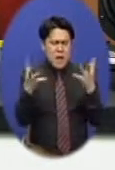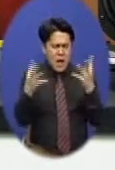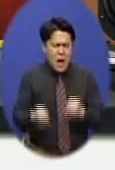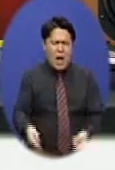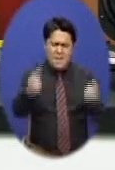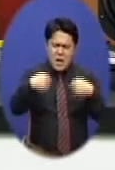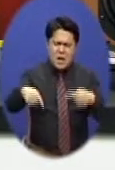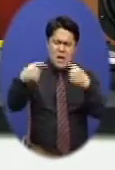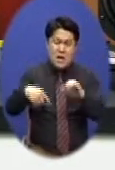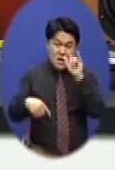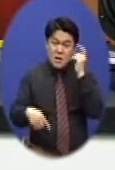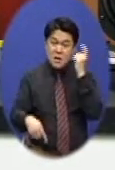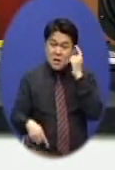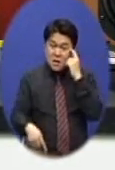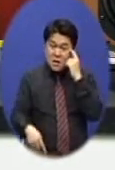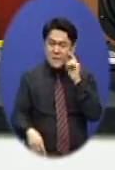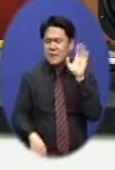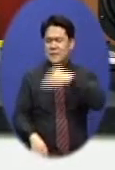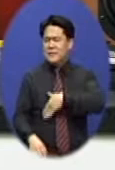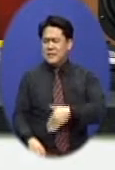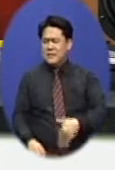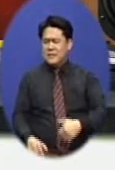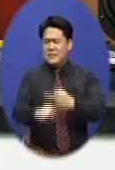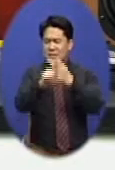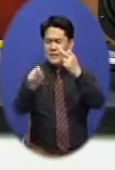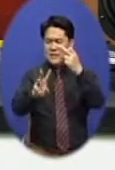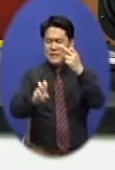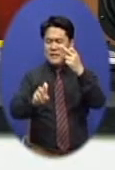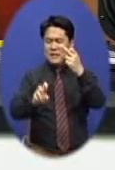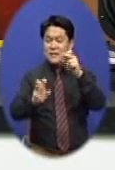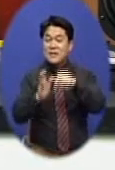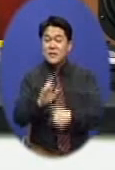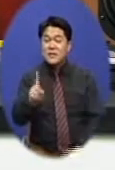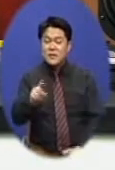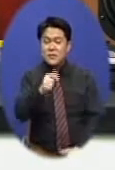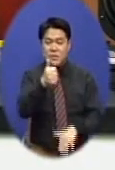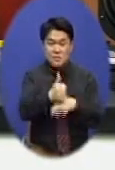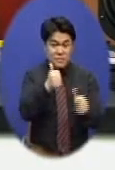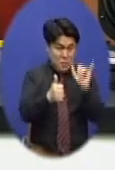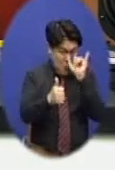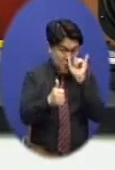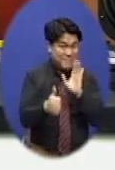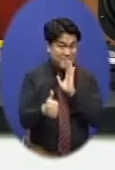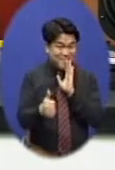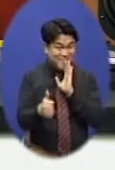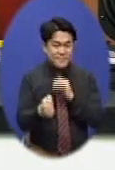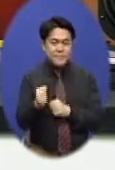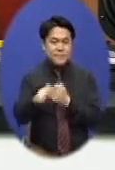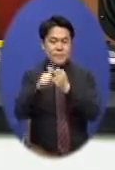참여를 하고 계세요. 그래요? 왜 그런지 아세요? 왜 그럴까요? 그 12월 30일이 네. 월말 결선이고요.